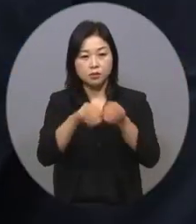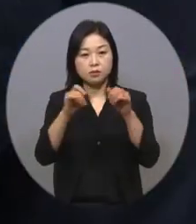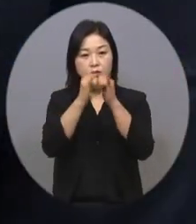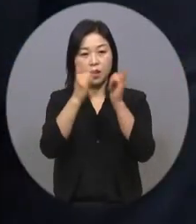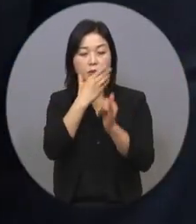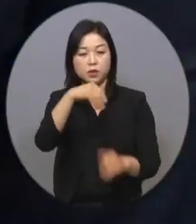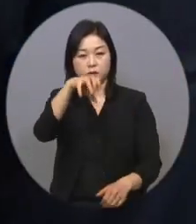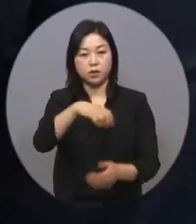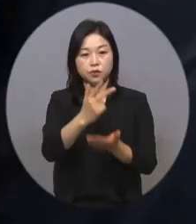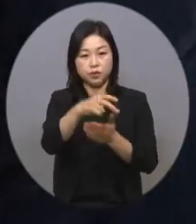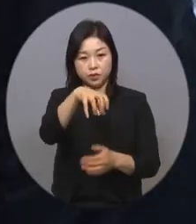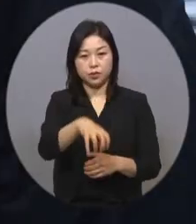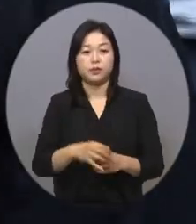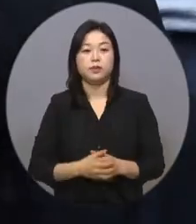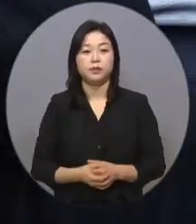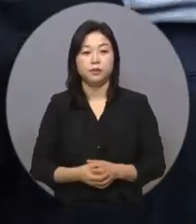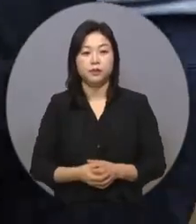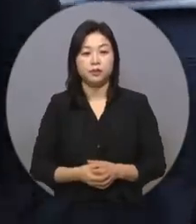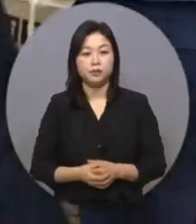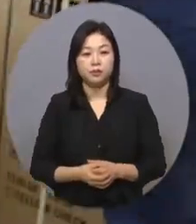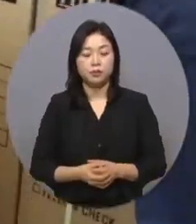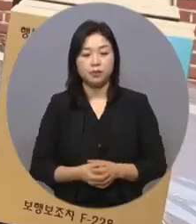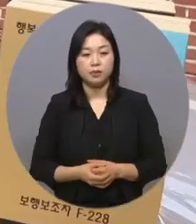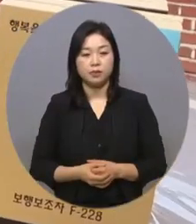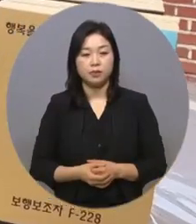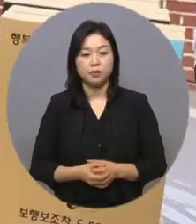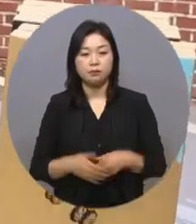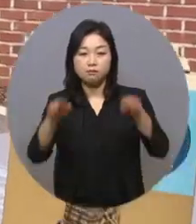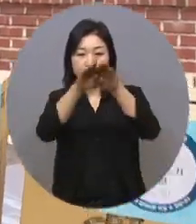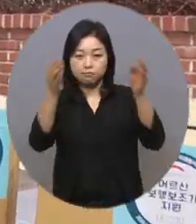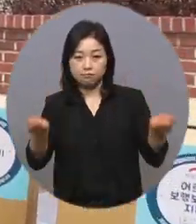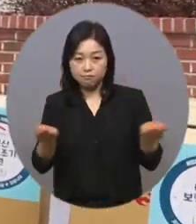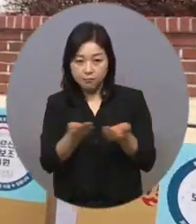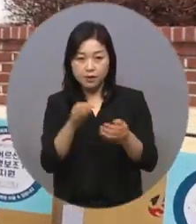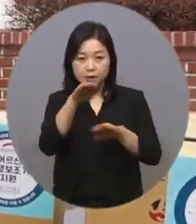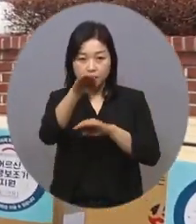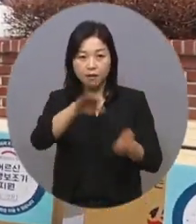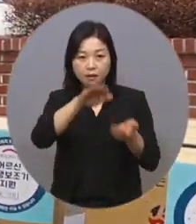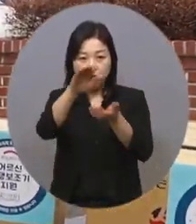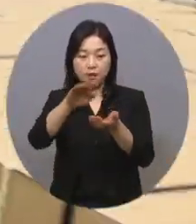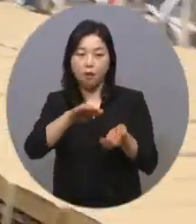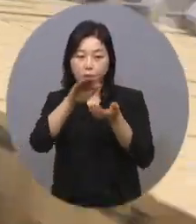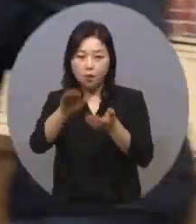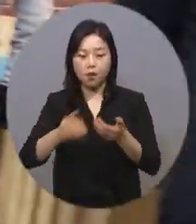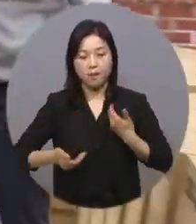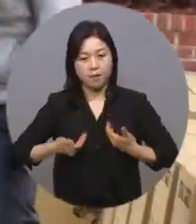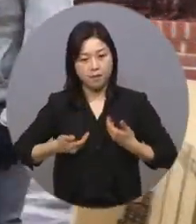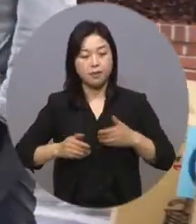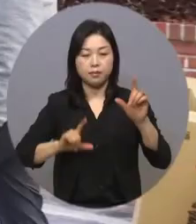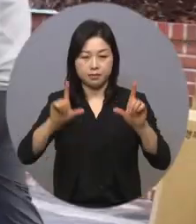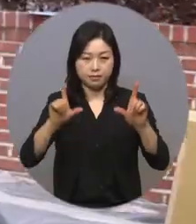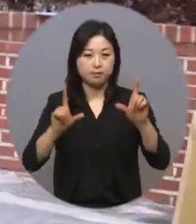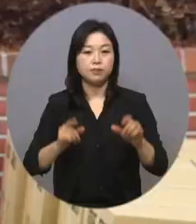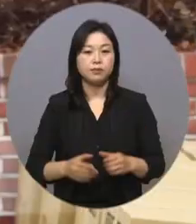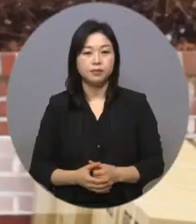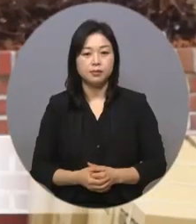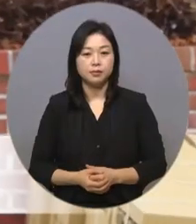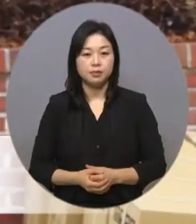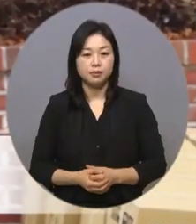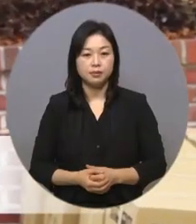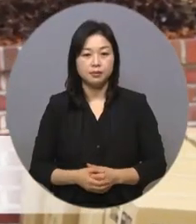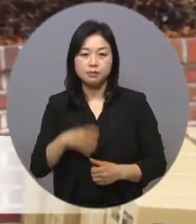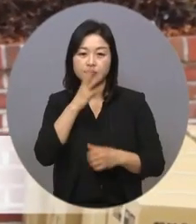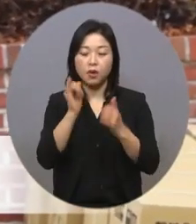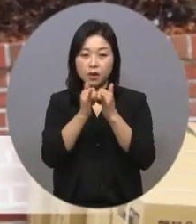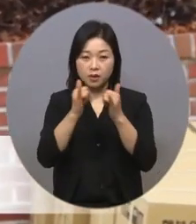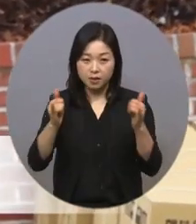일산종합사회복지관 주차장. 제품 상자를 차에 싣는 손길들이 무척 분주합니다. 어르신들